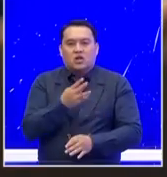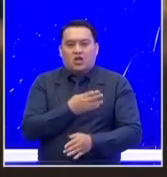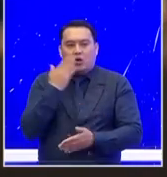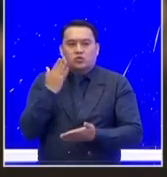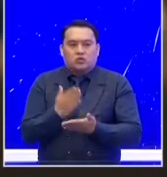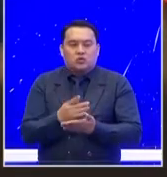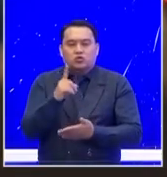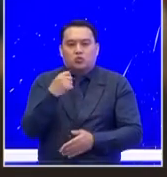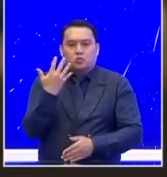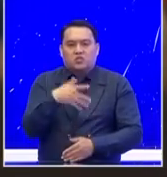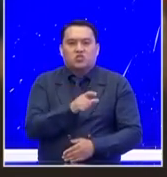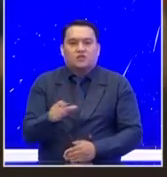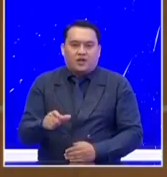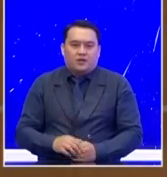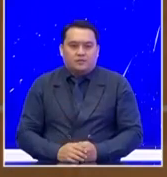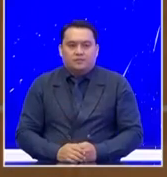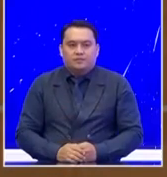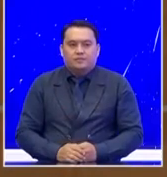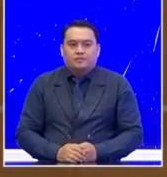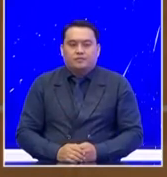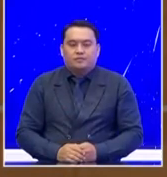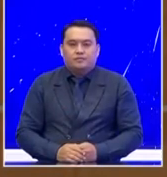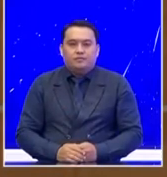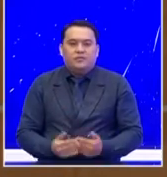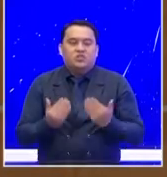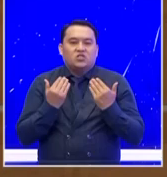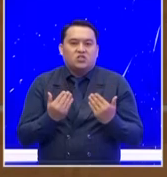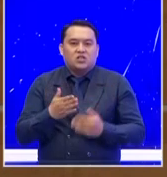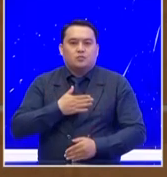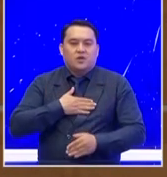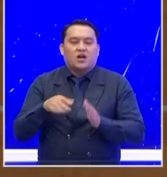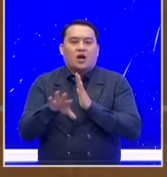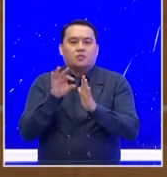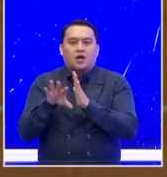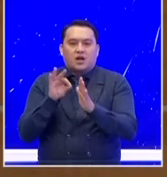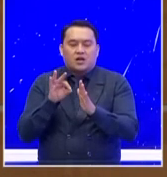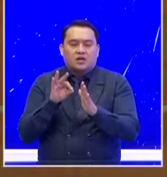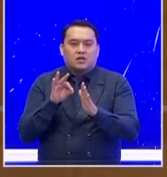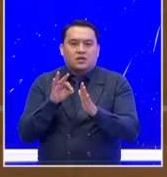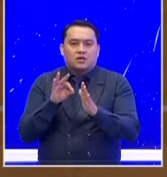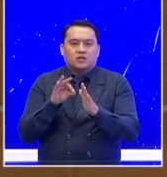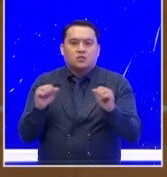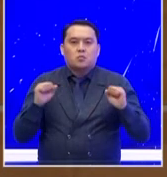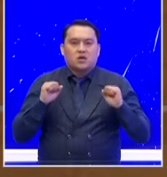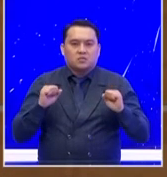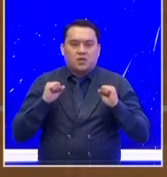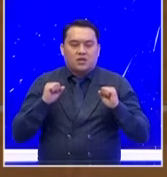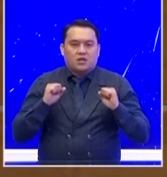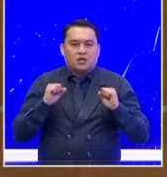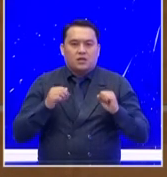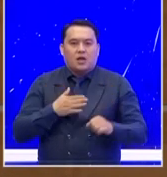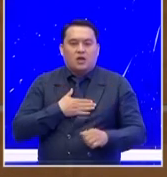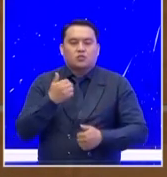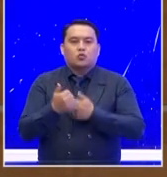немало, около 150 человек. Сейчас в основном мы отбираем потенциальных киберспортсменов по